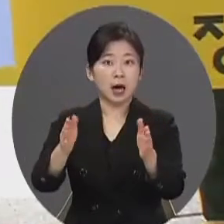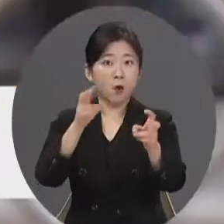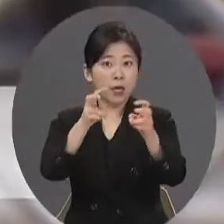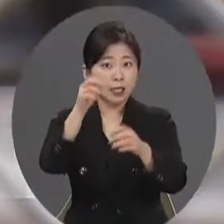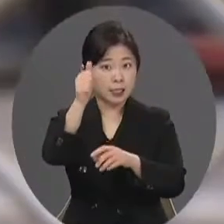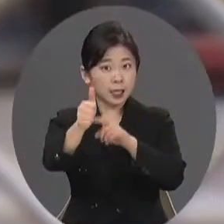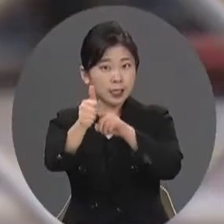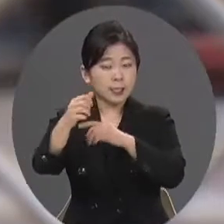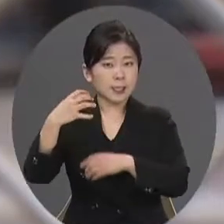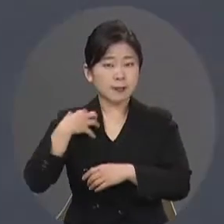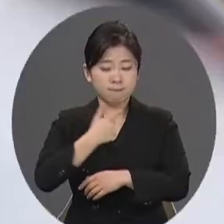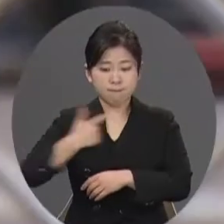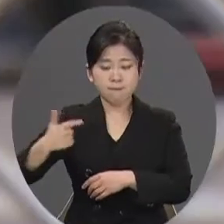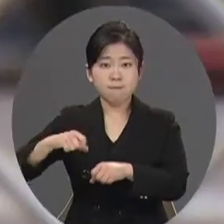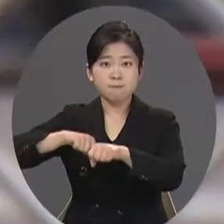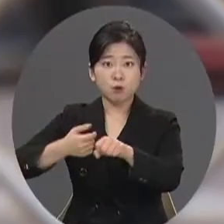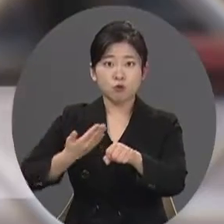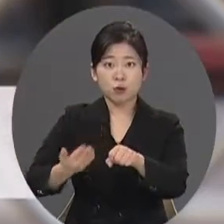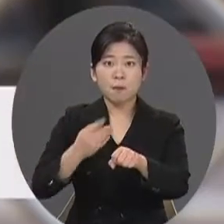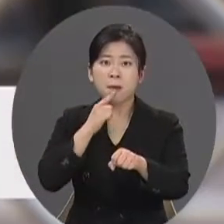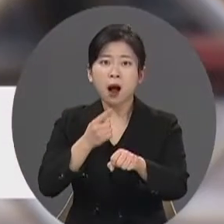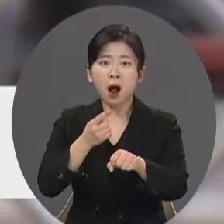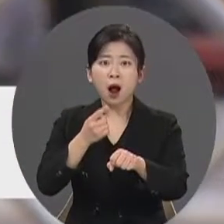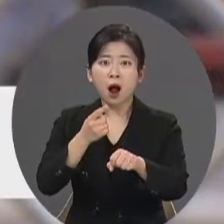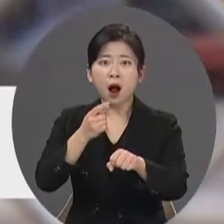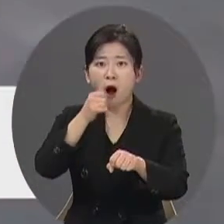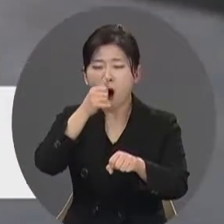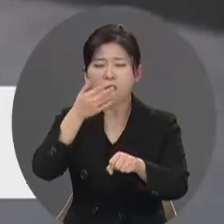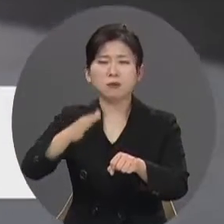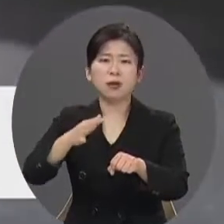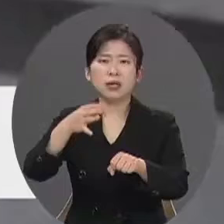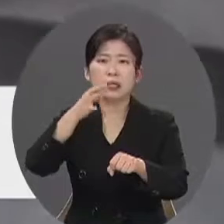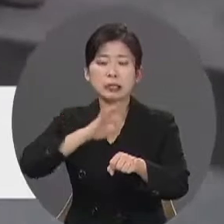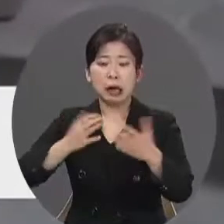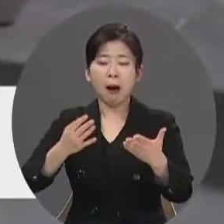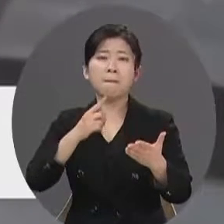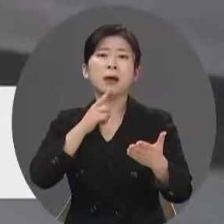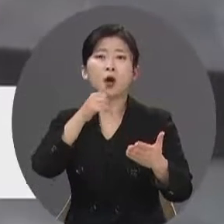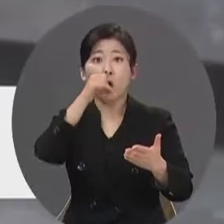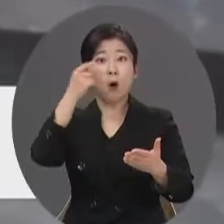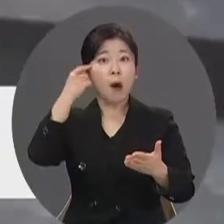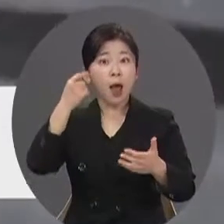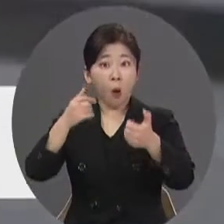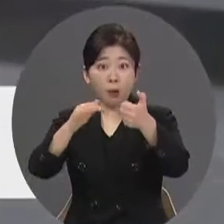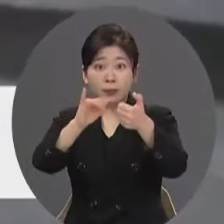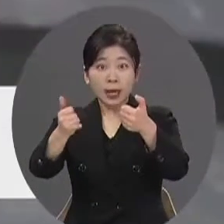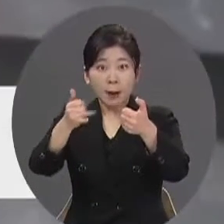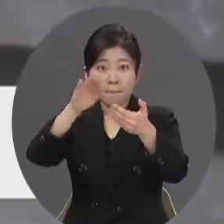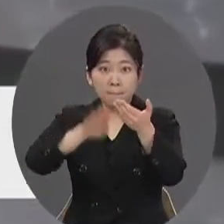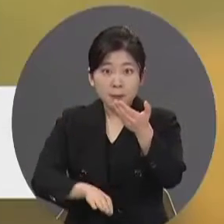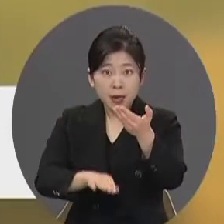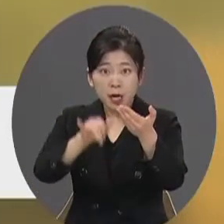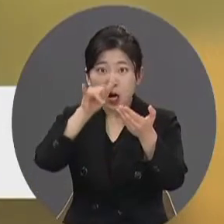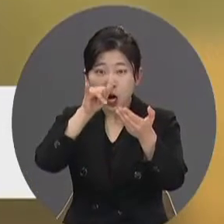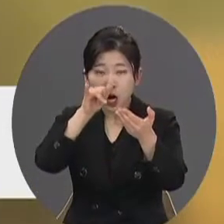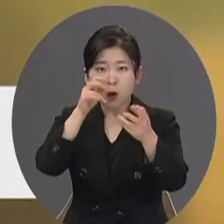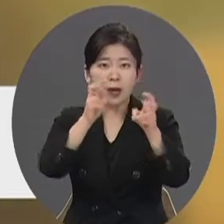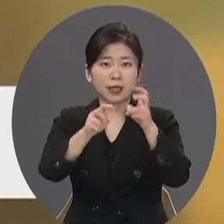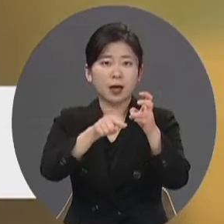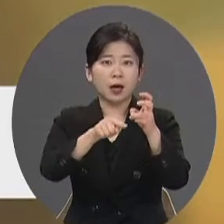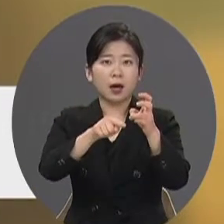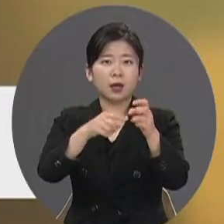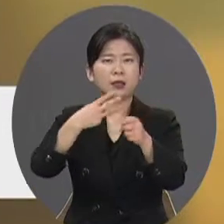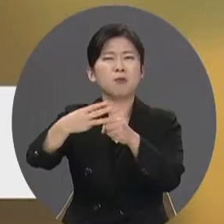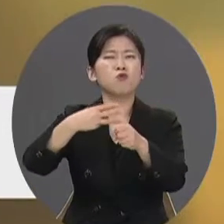당합니다 하지만 실효성이 떨어진다는 지적도 나옵니다 50명 미만 사업장의 대해선 법을 3년간 유예